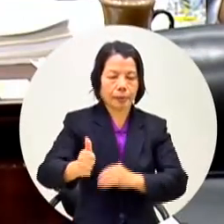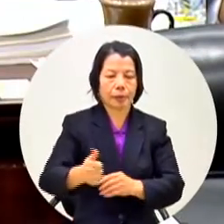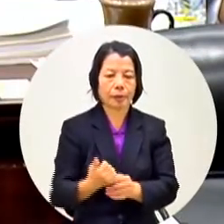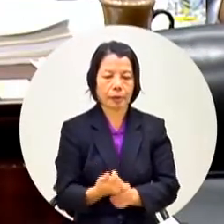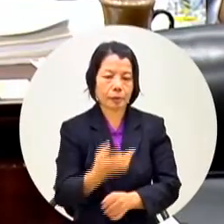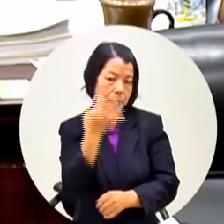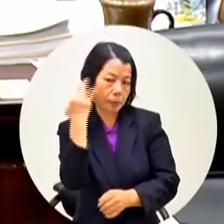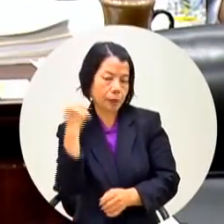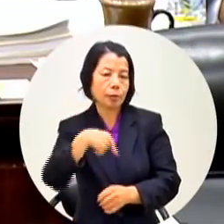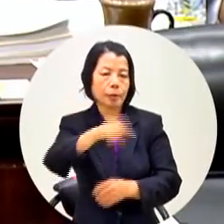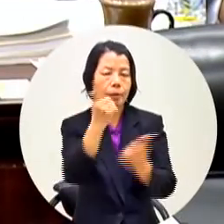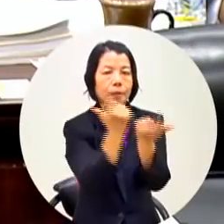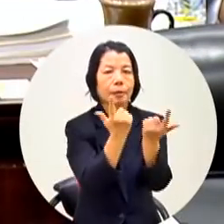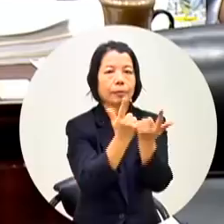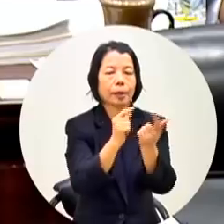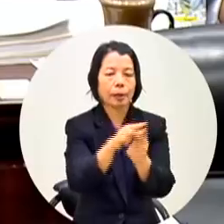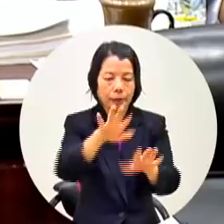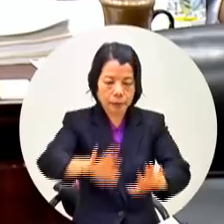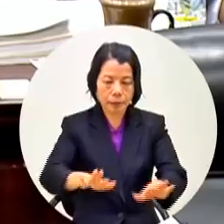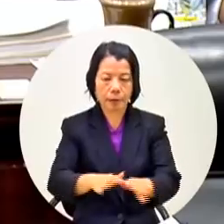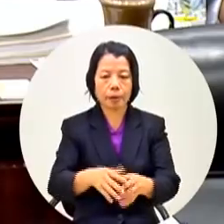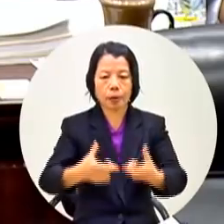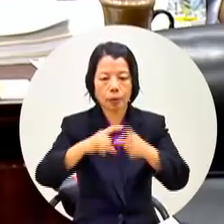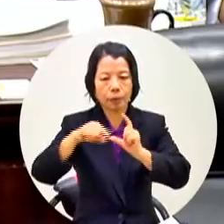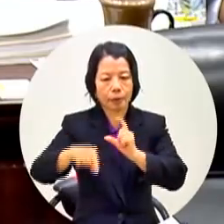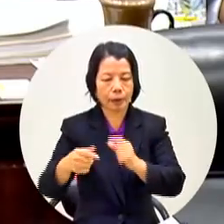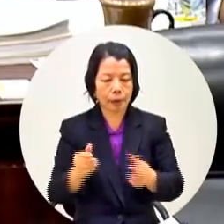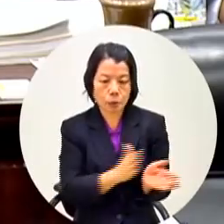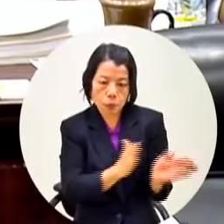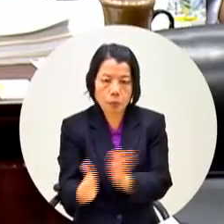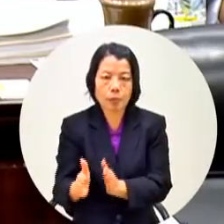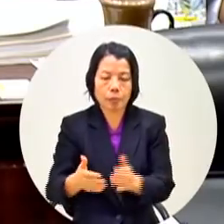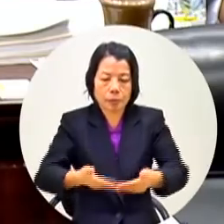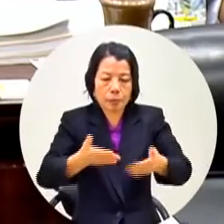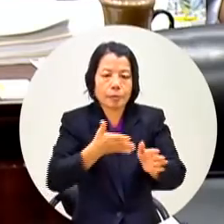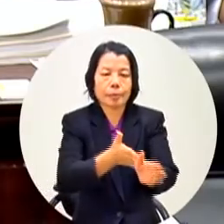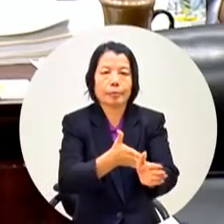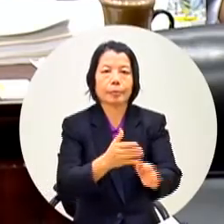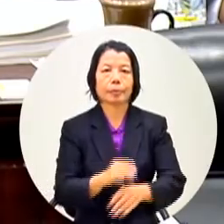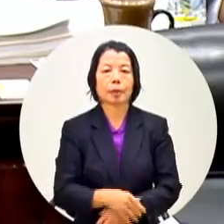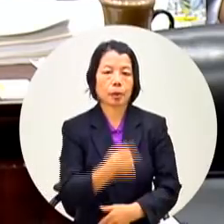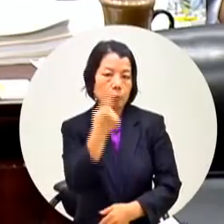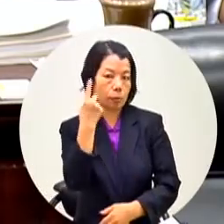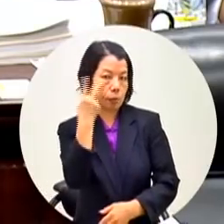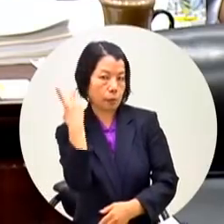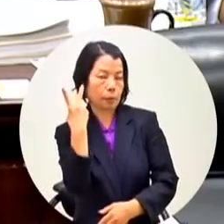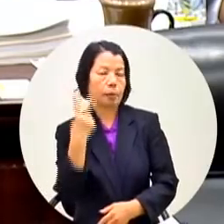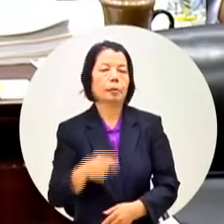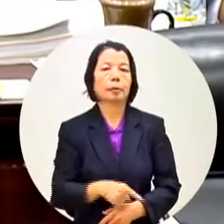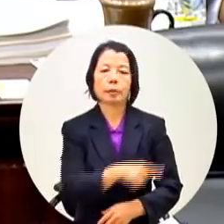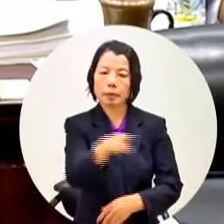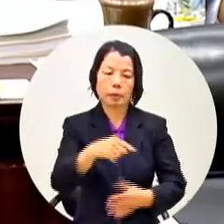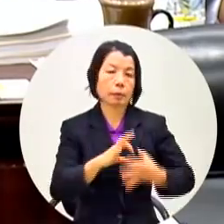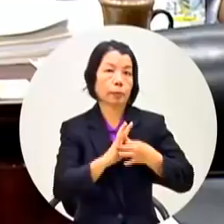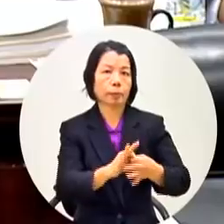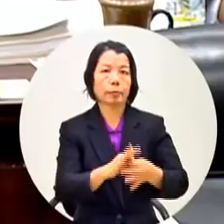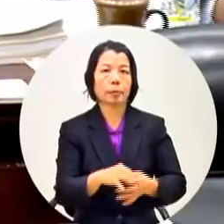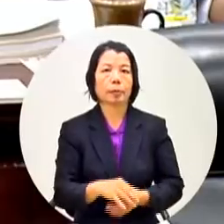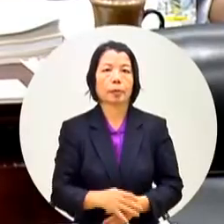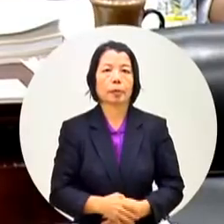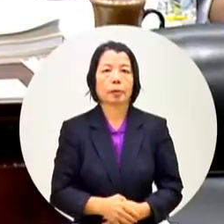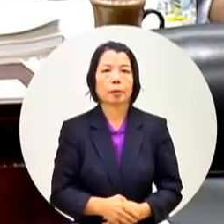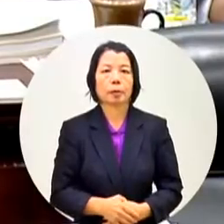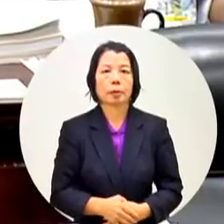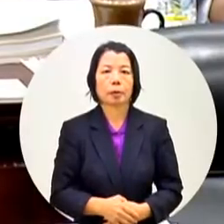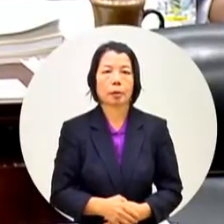啦哈。我想昨天前天在网络上大家都很关心这件事情，我想就直球对决了。捷运局长，你先把这件事情讲清楚，